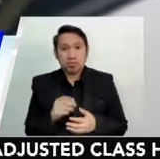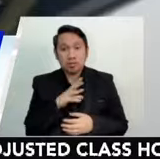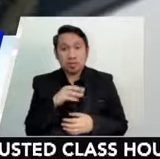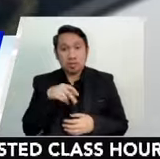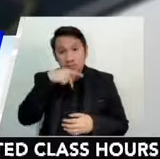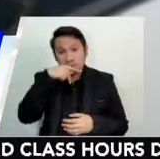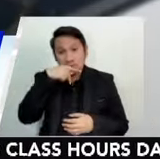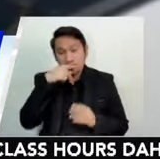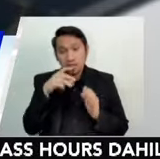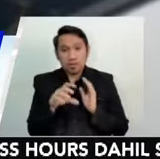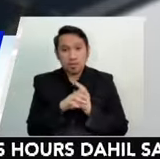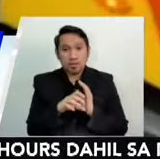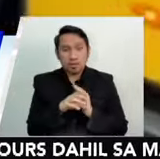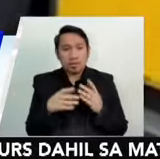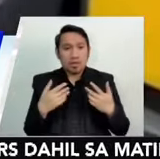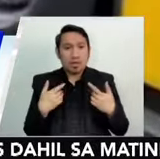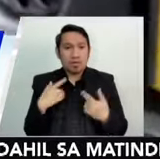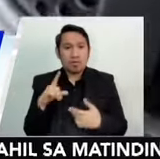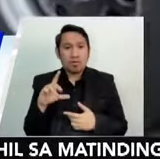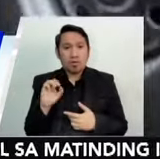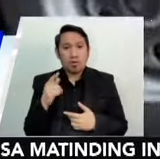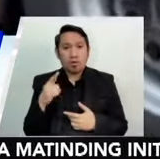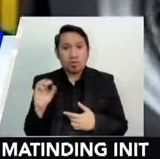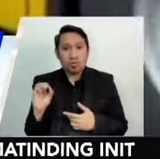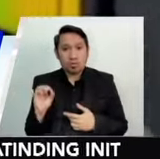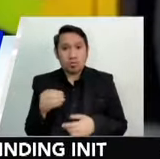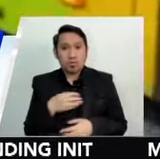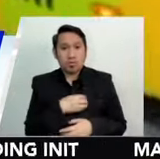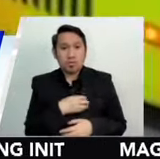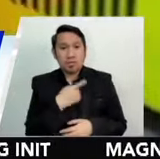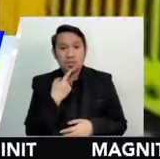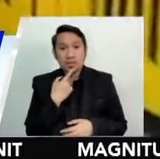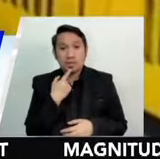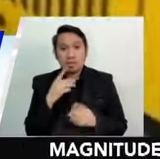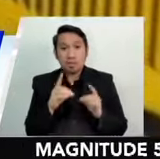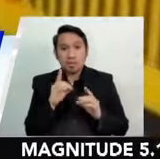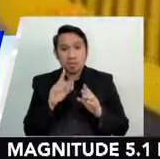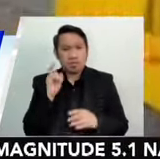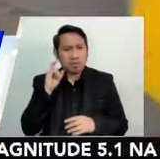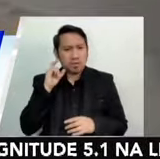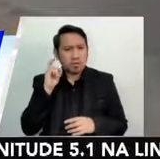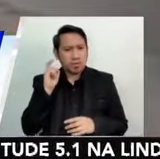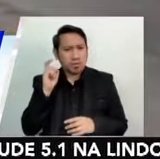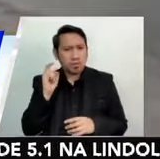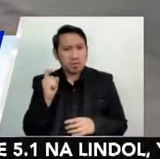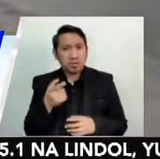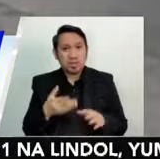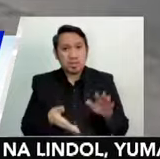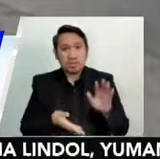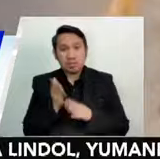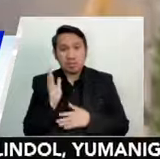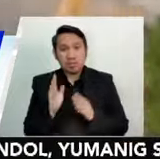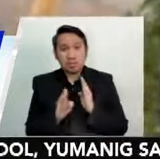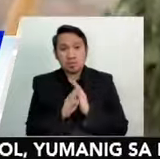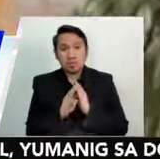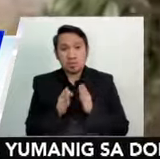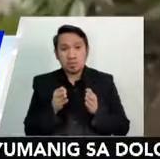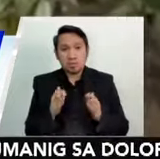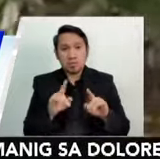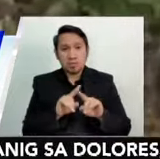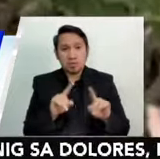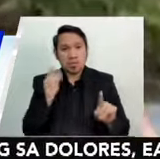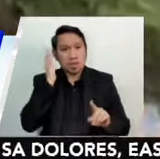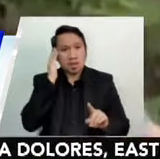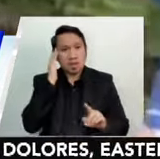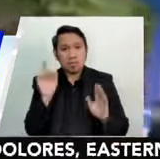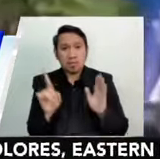may logo ng PNP. Sabi ng isang driver, nagmamadali siya, kaya napadaan sa busway pero alam naman daw niyang bawal. May iba pang